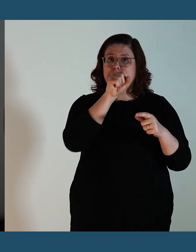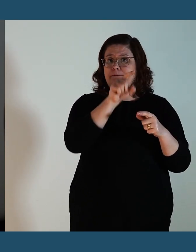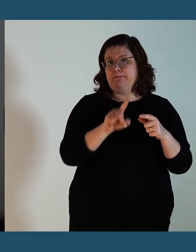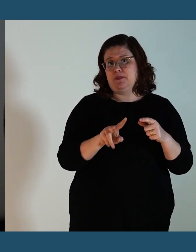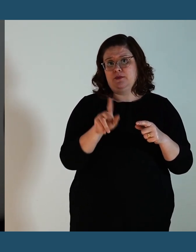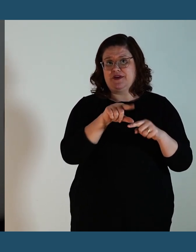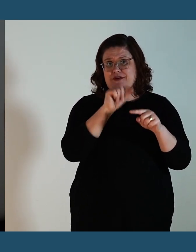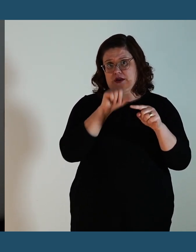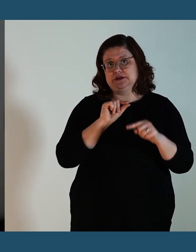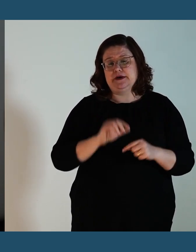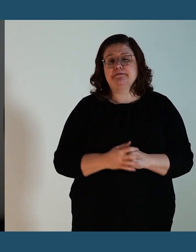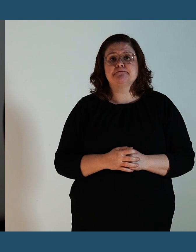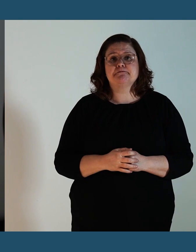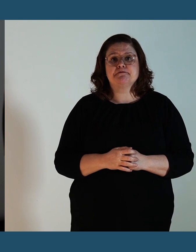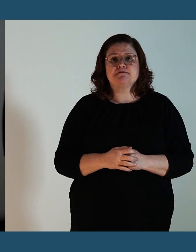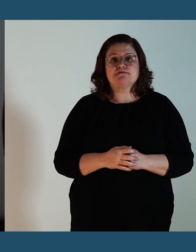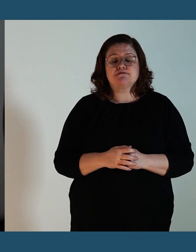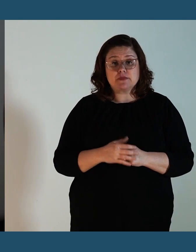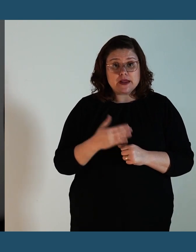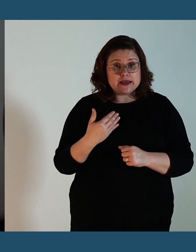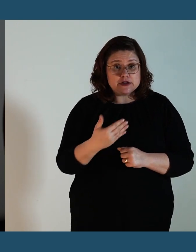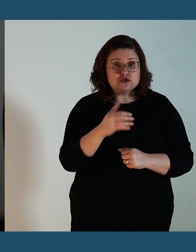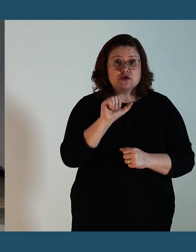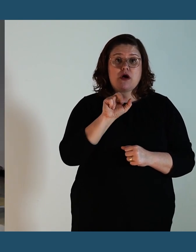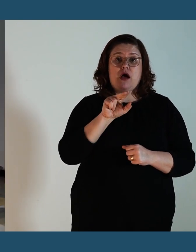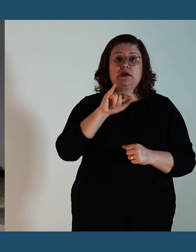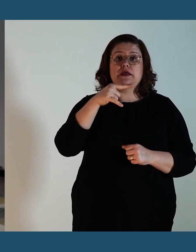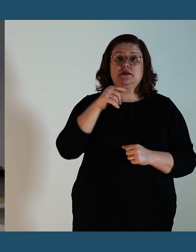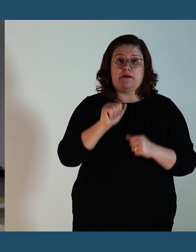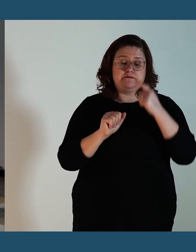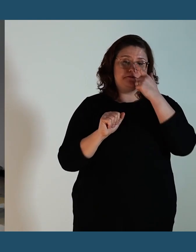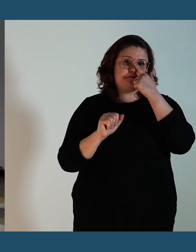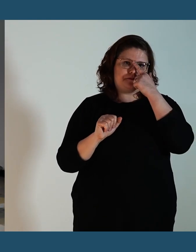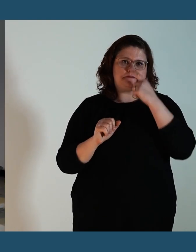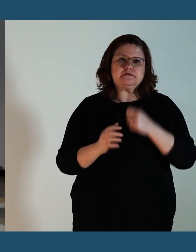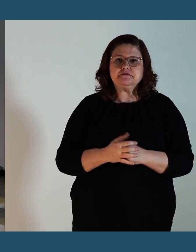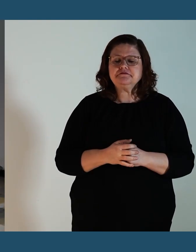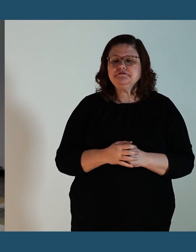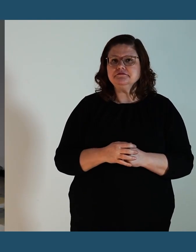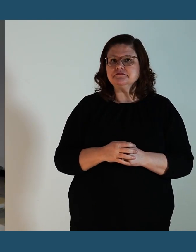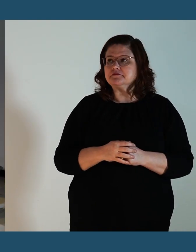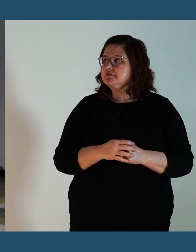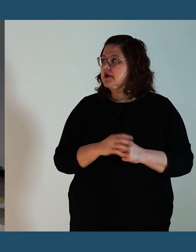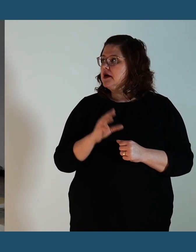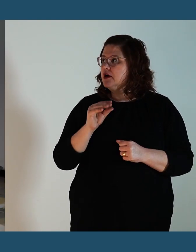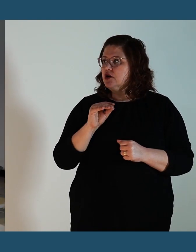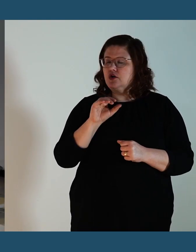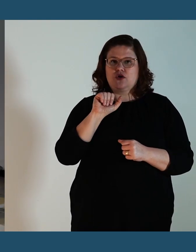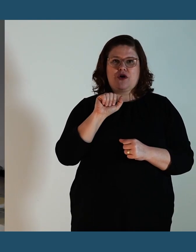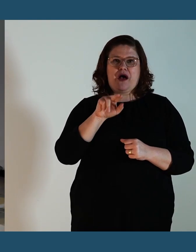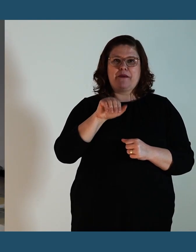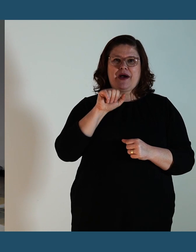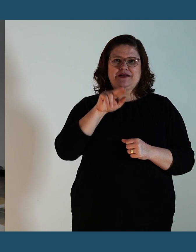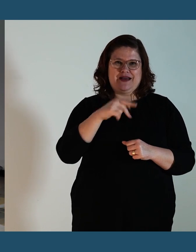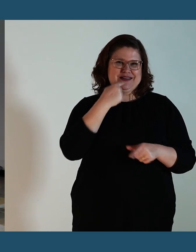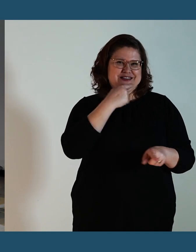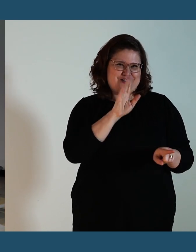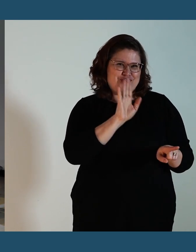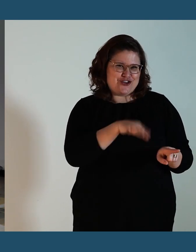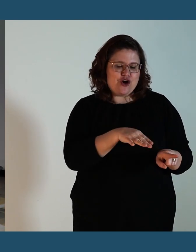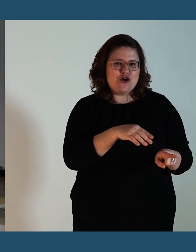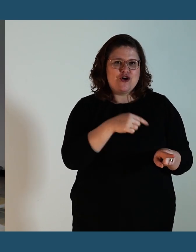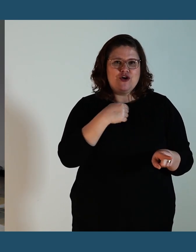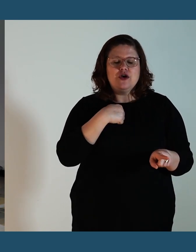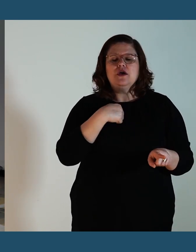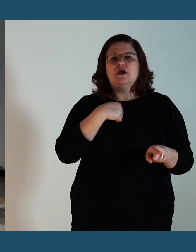politiikassa. Kiitos. Sitten oli Anita Helma. Joo, itse asiassa Amanda vähän vei sanoja suustani, eli mun